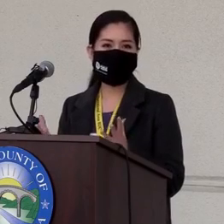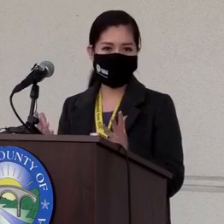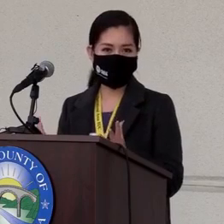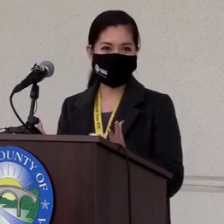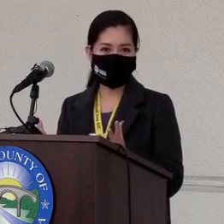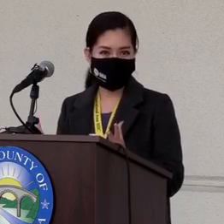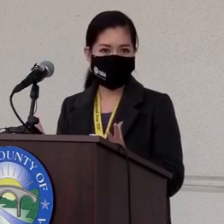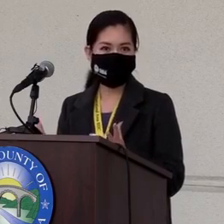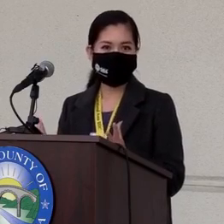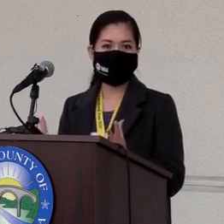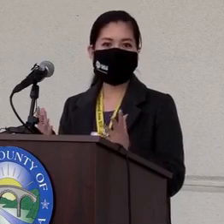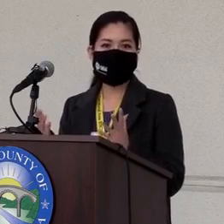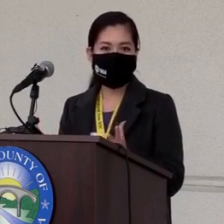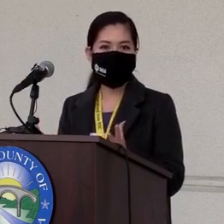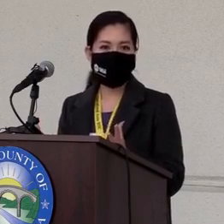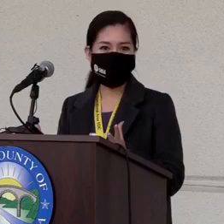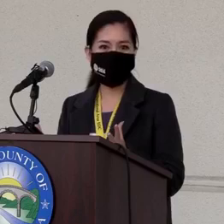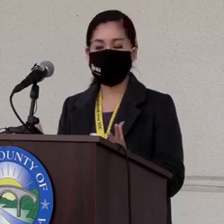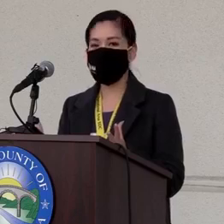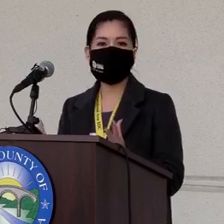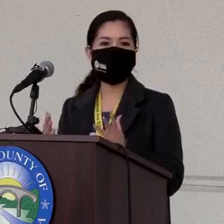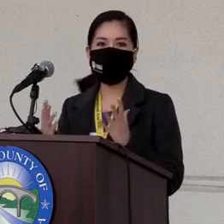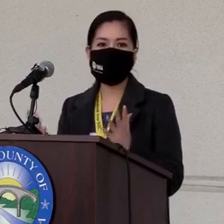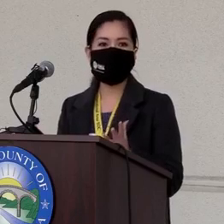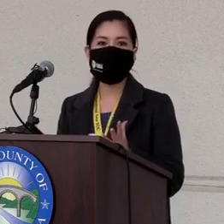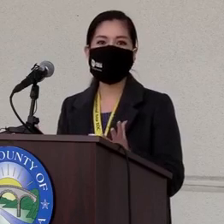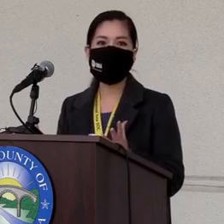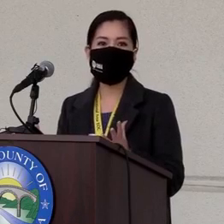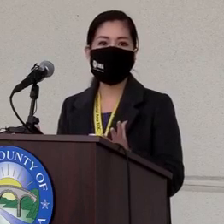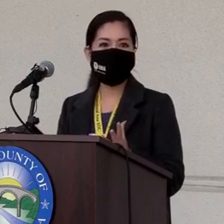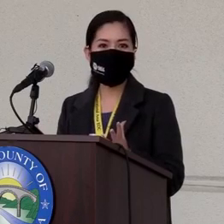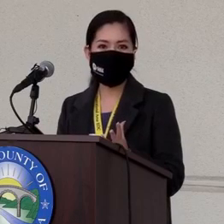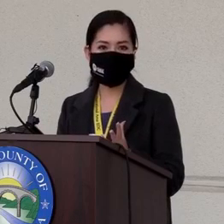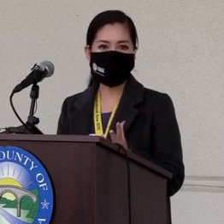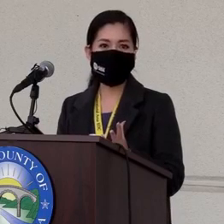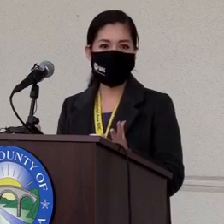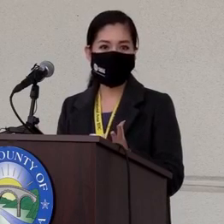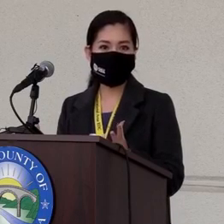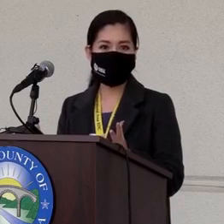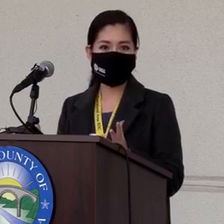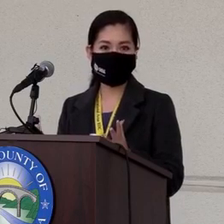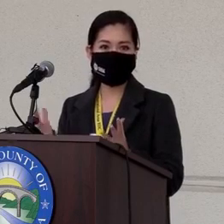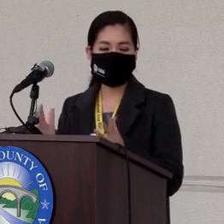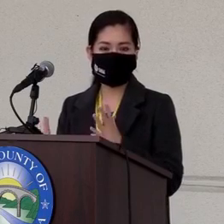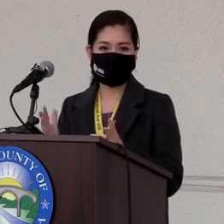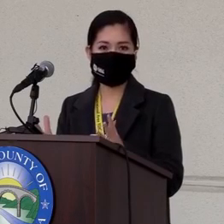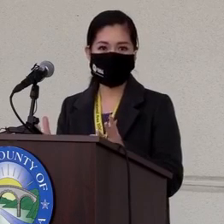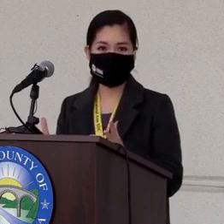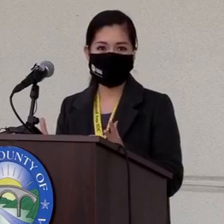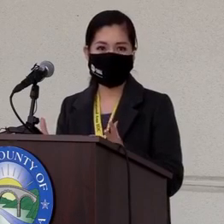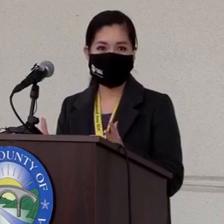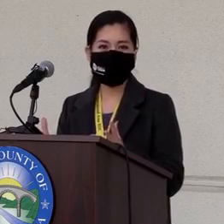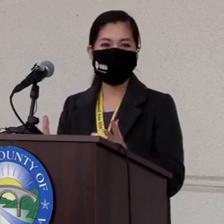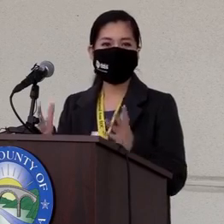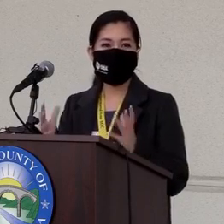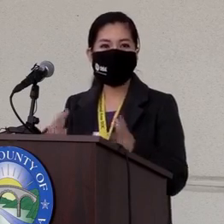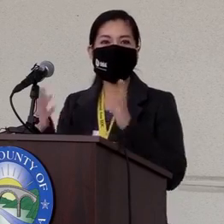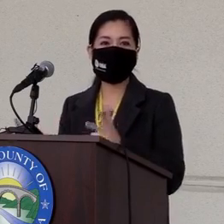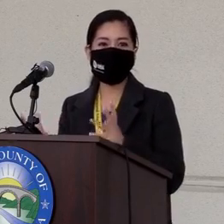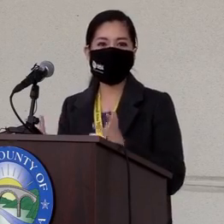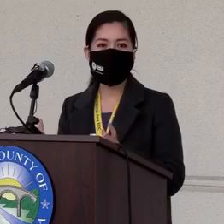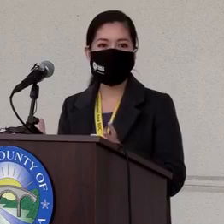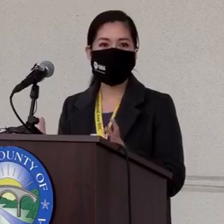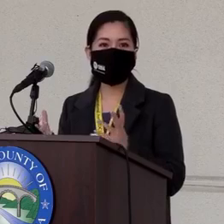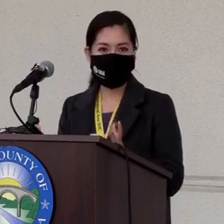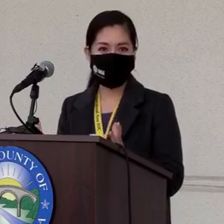có đi ra ngoài nhiều, đừng có travel, đừng có đi những cái chuyến đi không cần thiết để chúng ta có thể ngăn chặn được cái sự lây lan trong khi